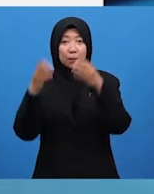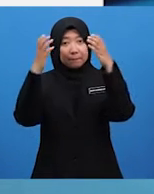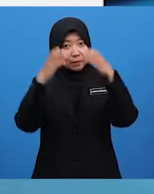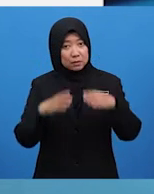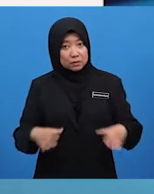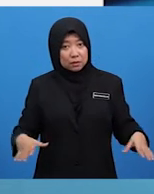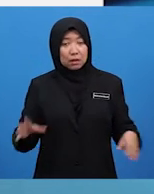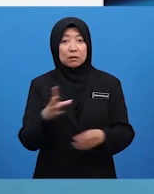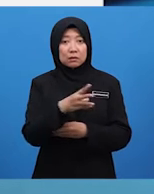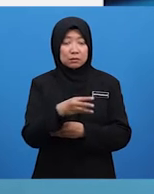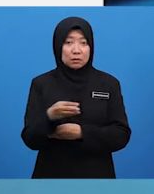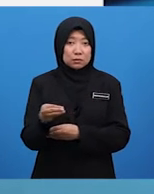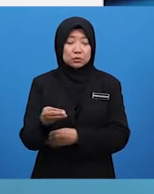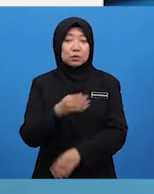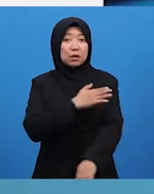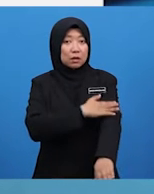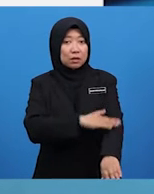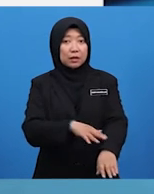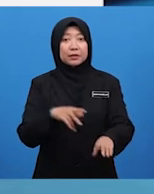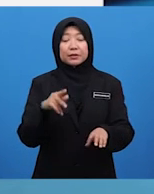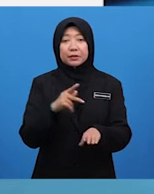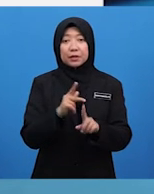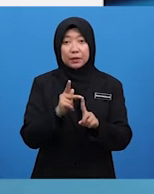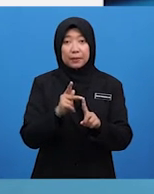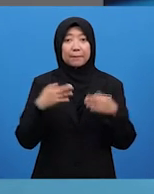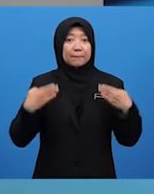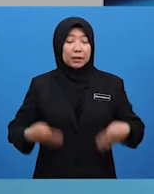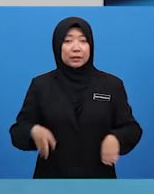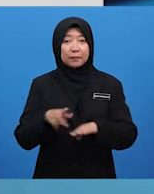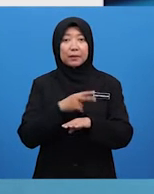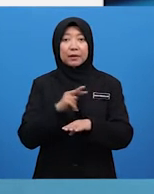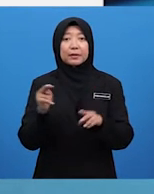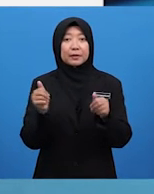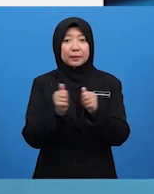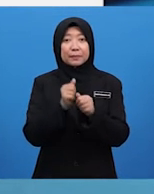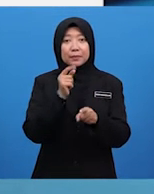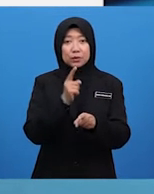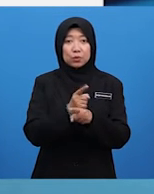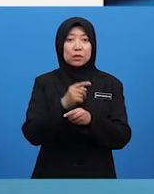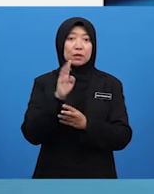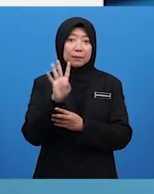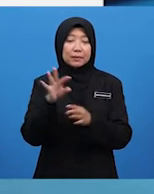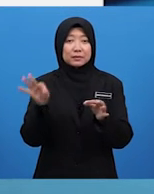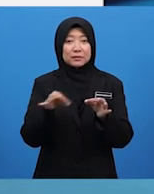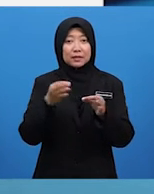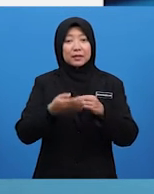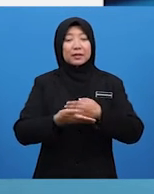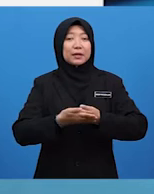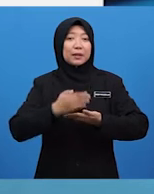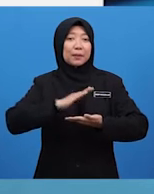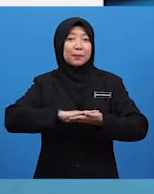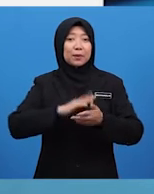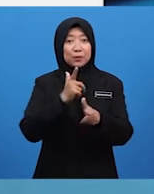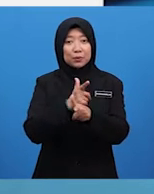lengan ke badan pakaian dengan betul. Dan keempat, menjahit kelepek lurus